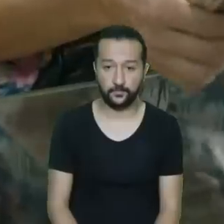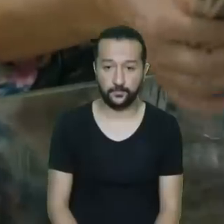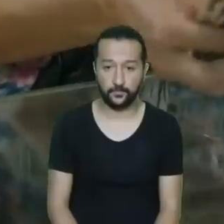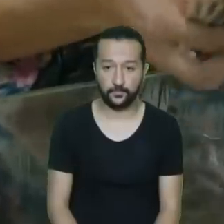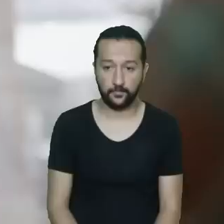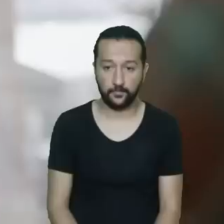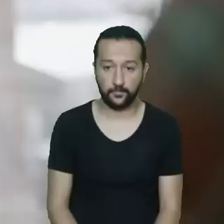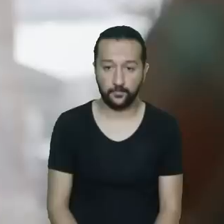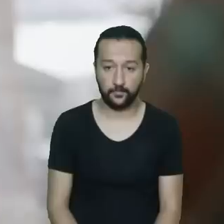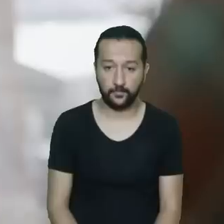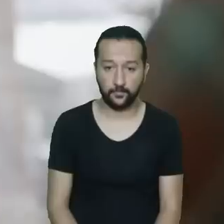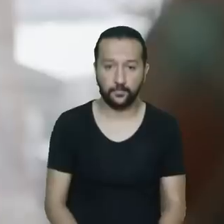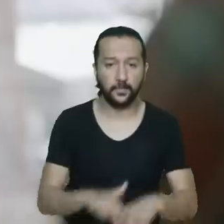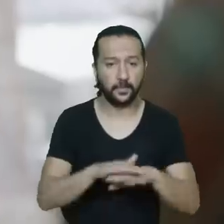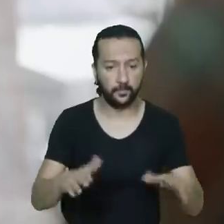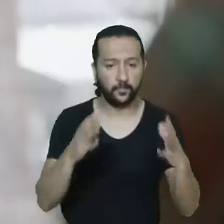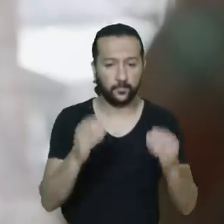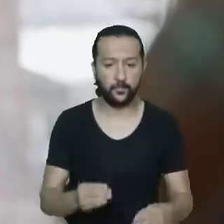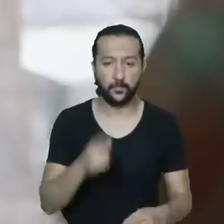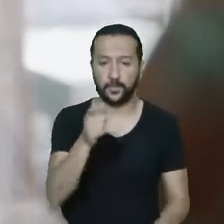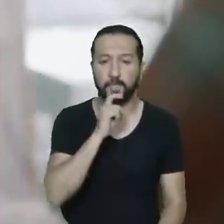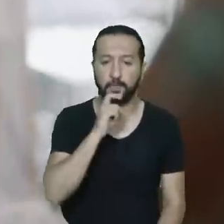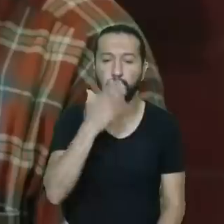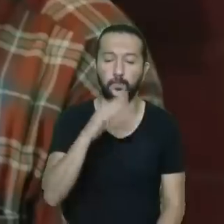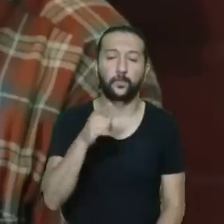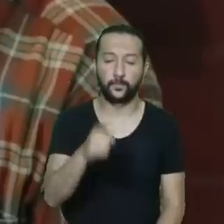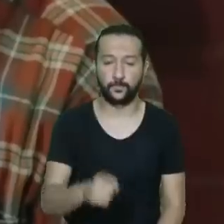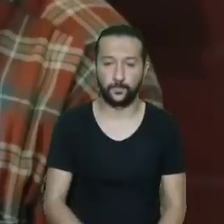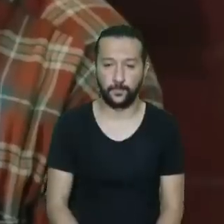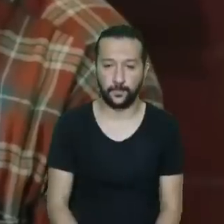Bir telaş saydı. Tamam. Bir yanlışlık yok.